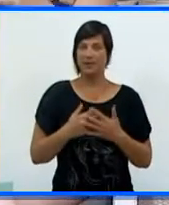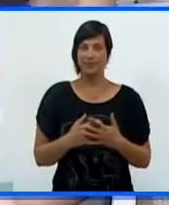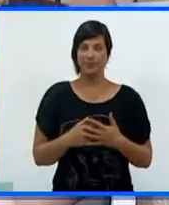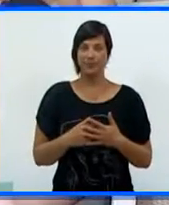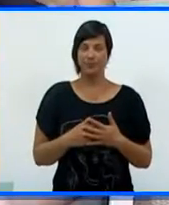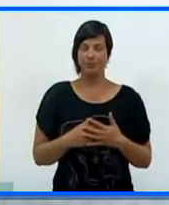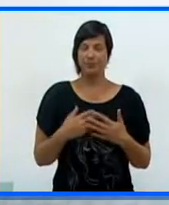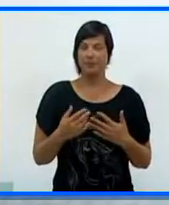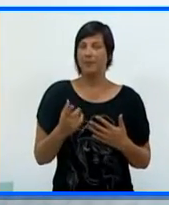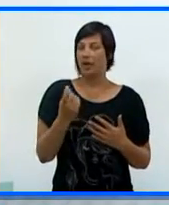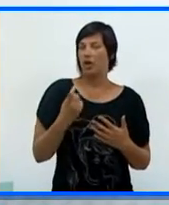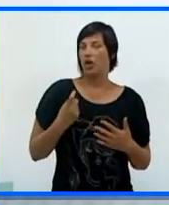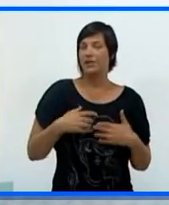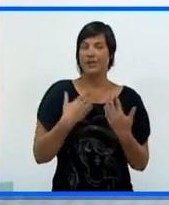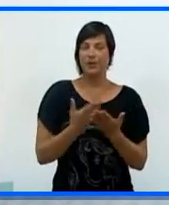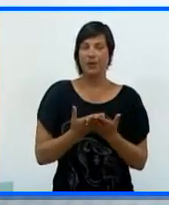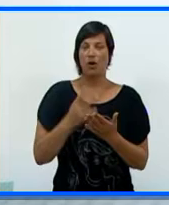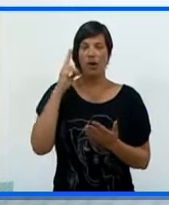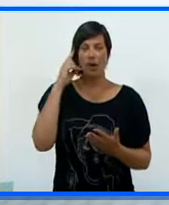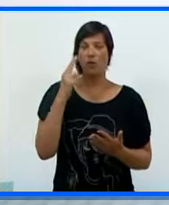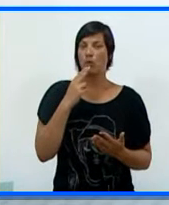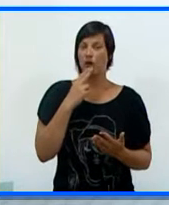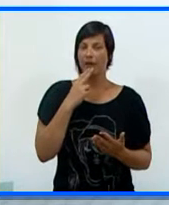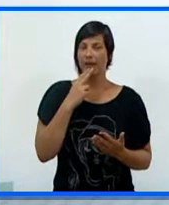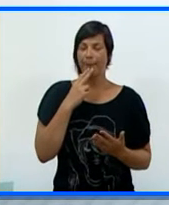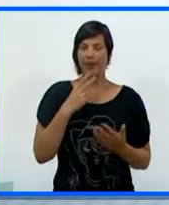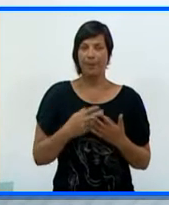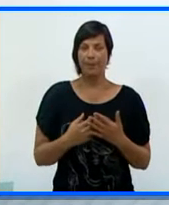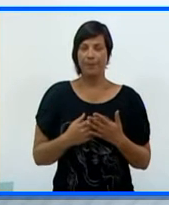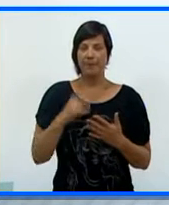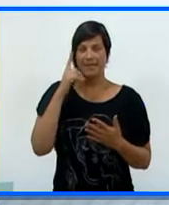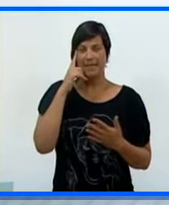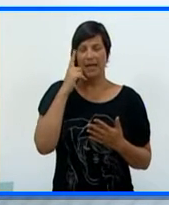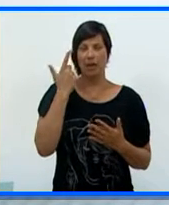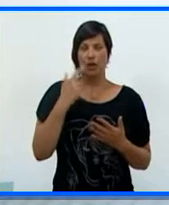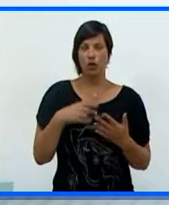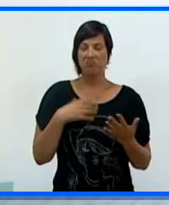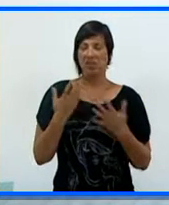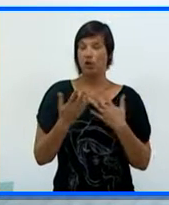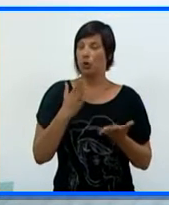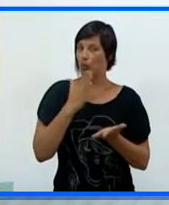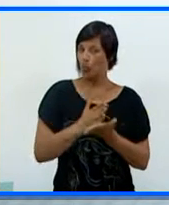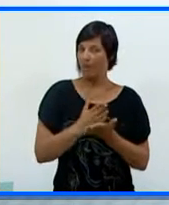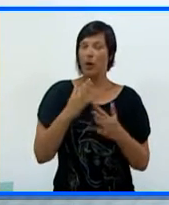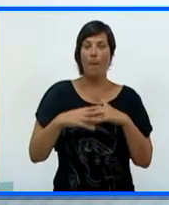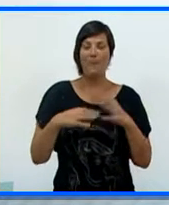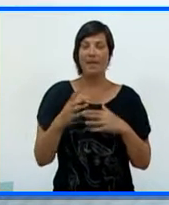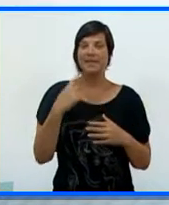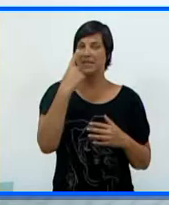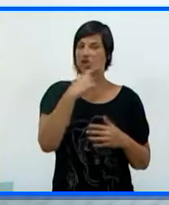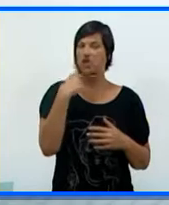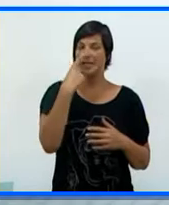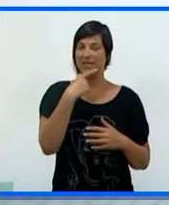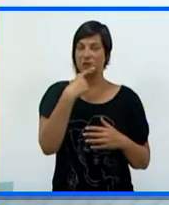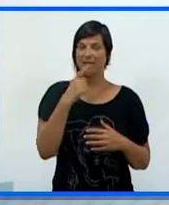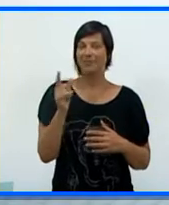reproducirati. Osim toga, gluhonje mi znaju, je li to nekako uvijek u praksi, čitati